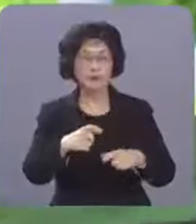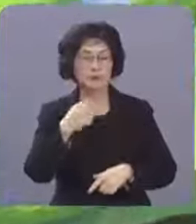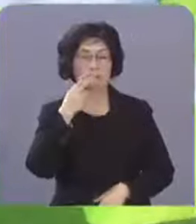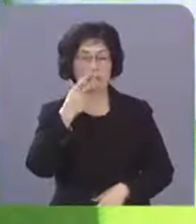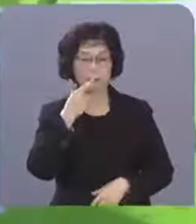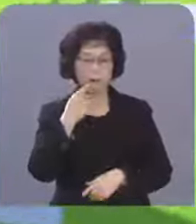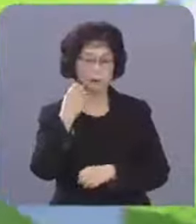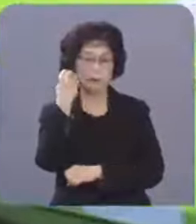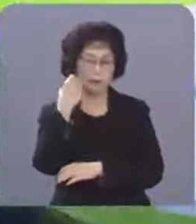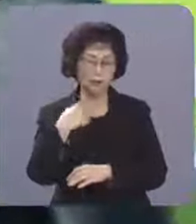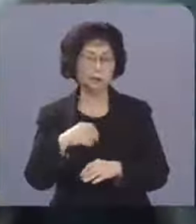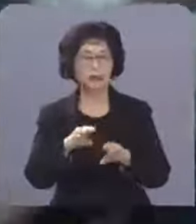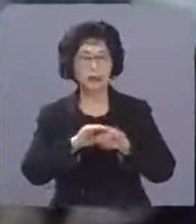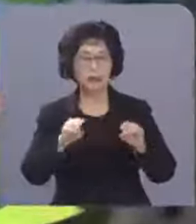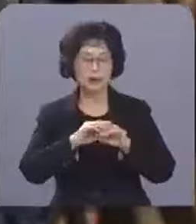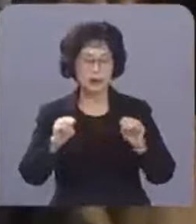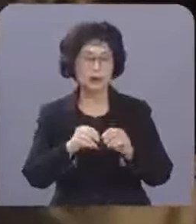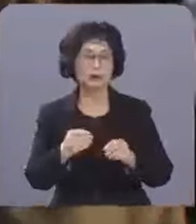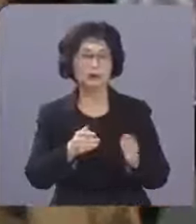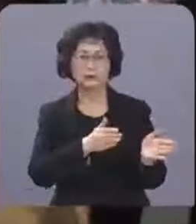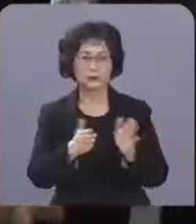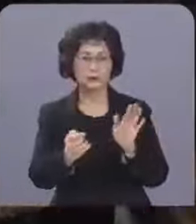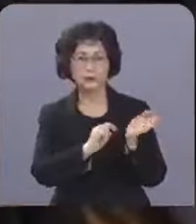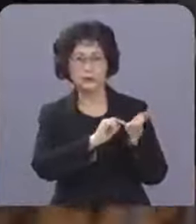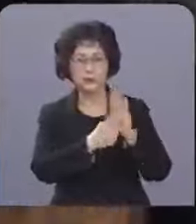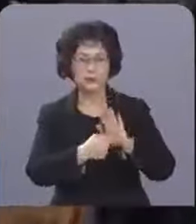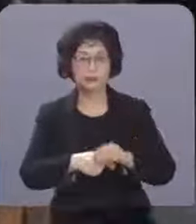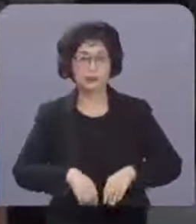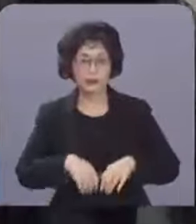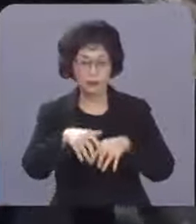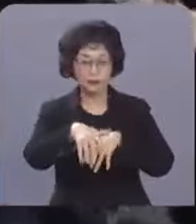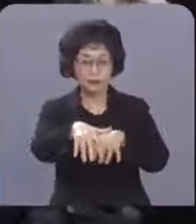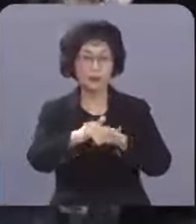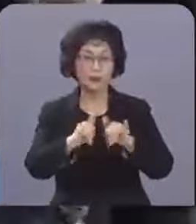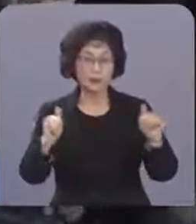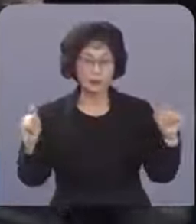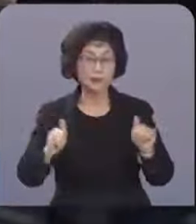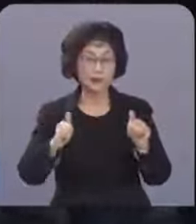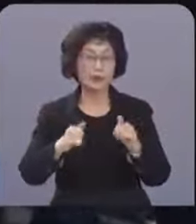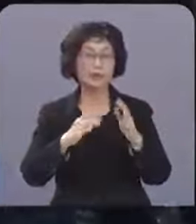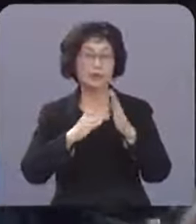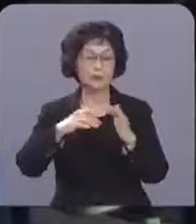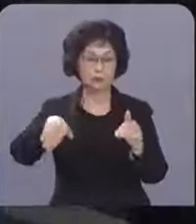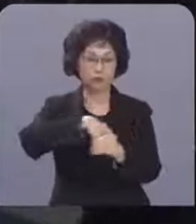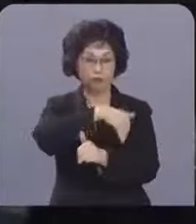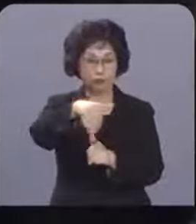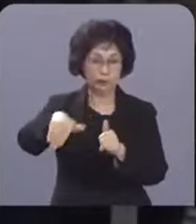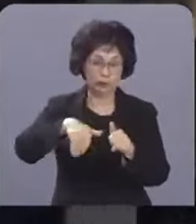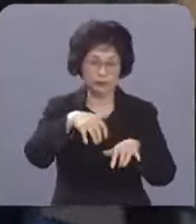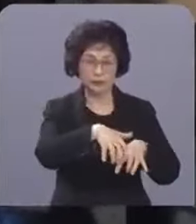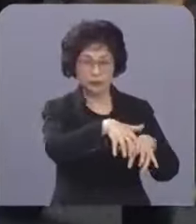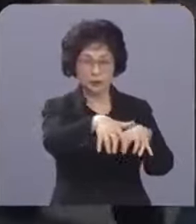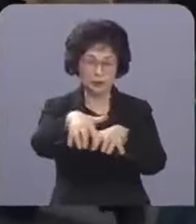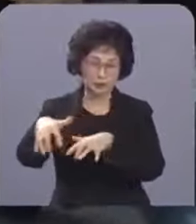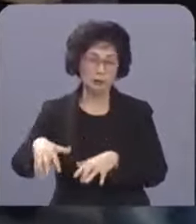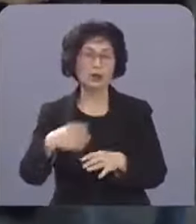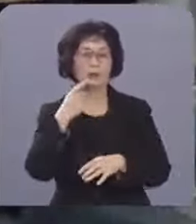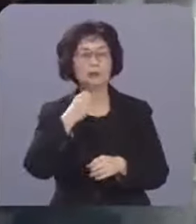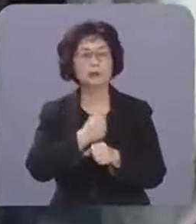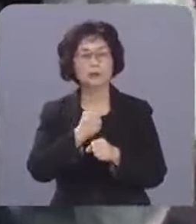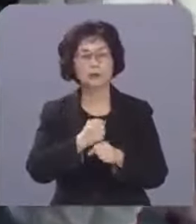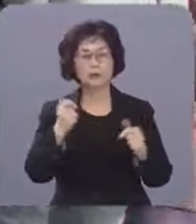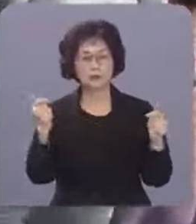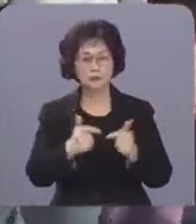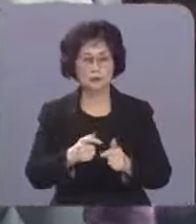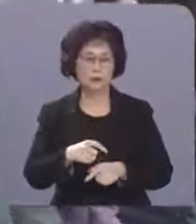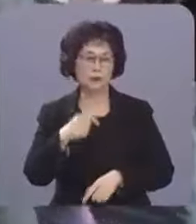해결할 협약 마련을 요구하는 겁니다. 행진 참여자들은 이렇게 회의가 열릴 백스코 주변을 돌며 플라스틱 생산 감축을 포함한